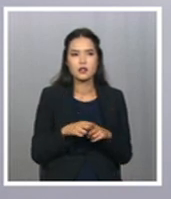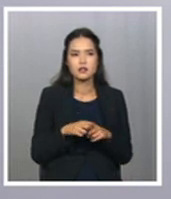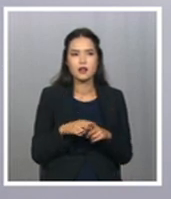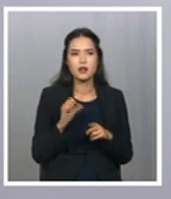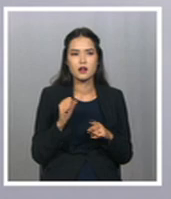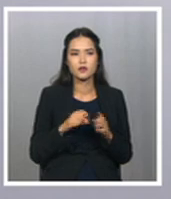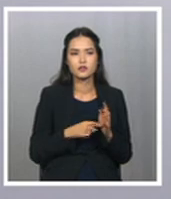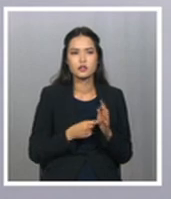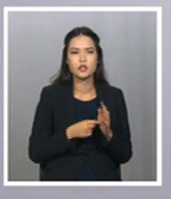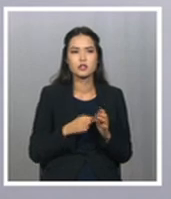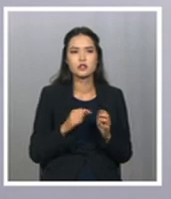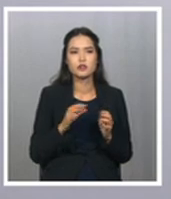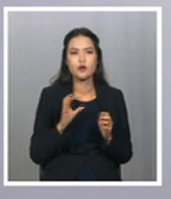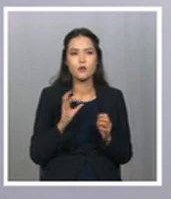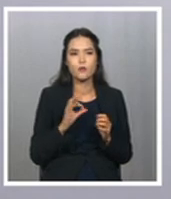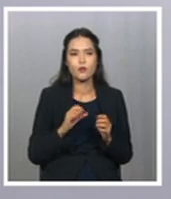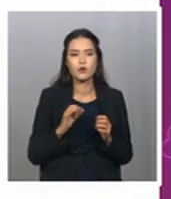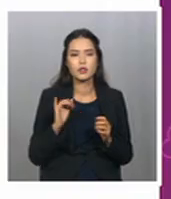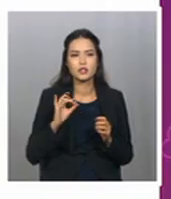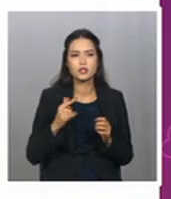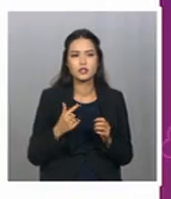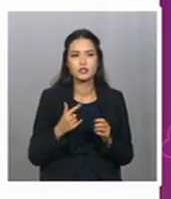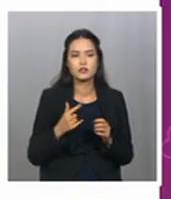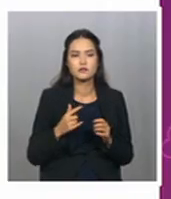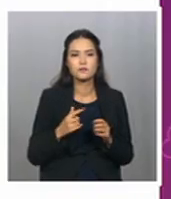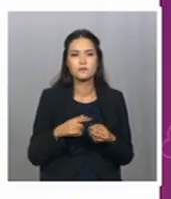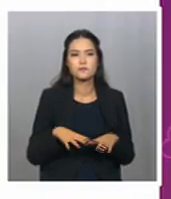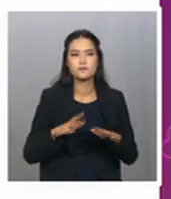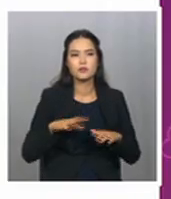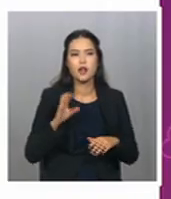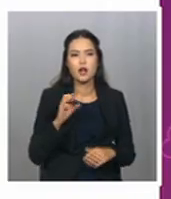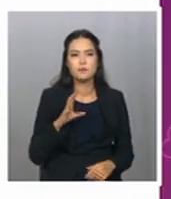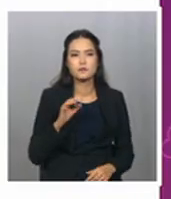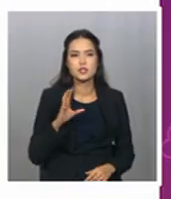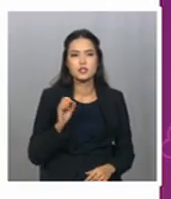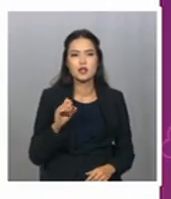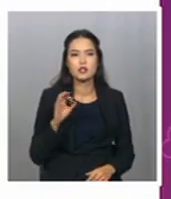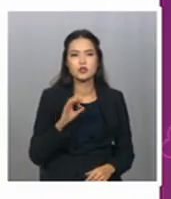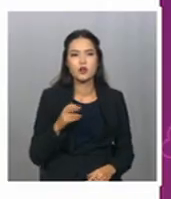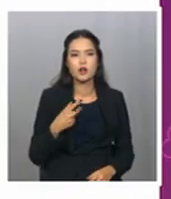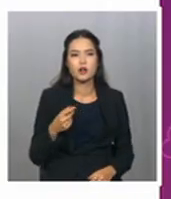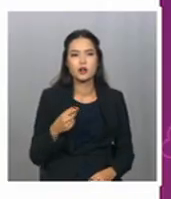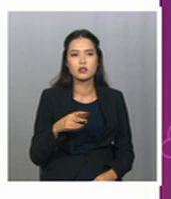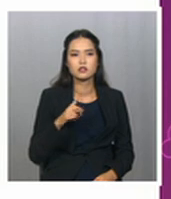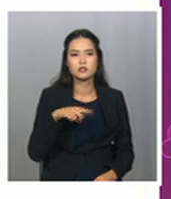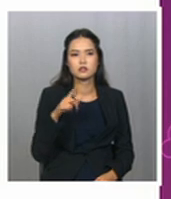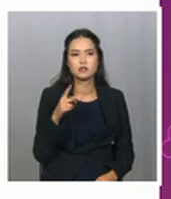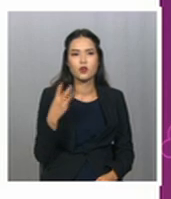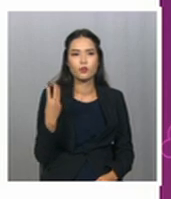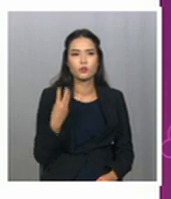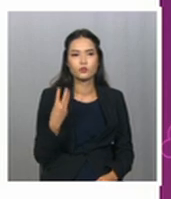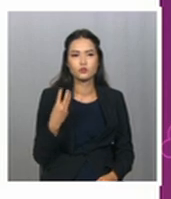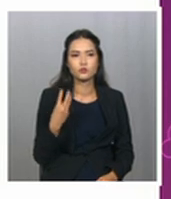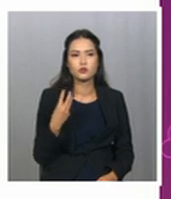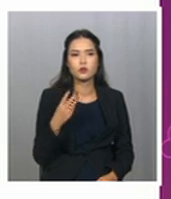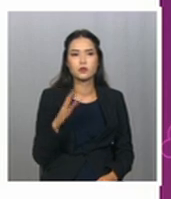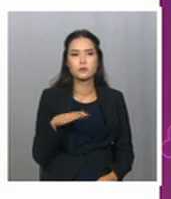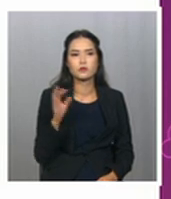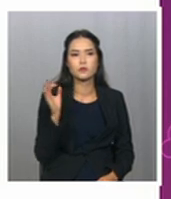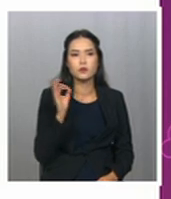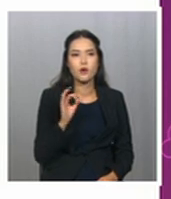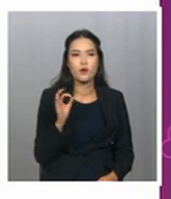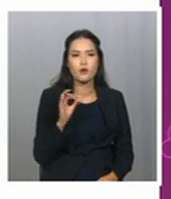бұл OY осінде жатқандықтан абсциссасы 0-ге тең, ординатасы мінекей түбір астында 3-ге тең,